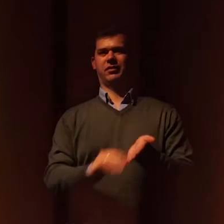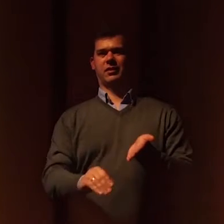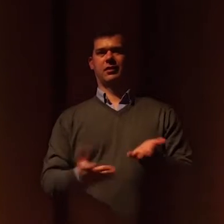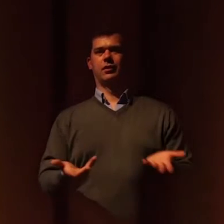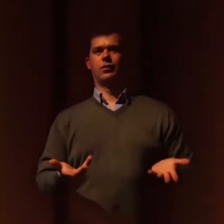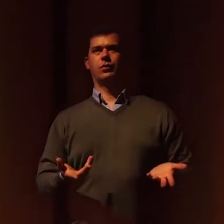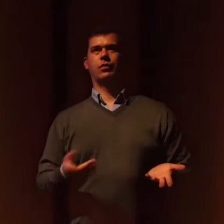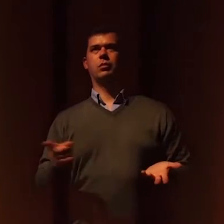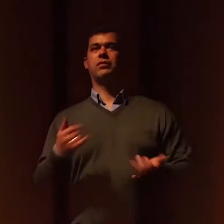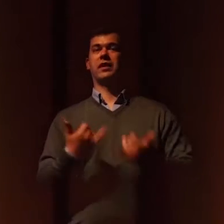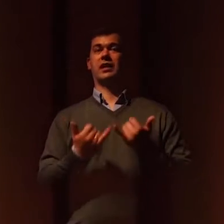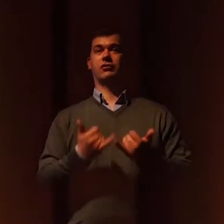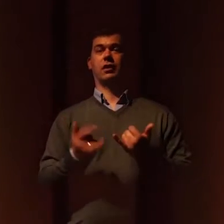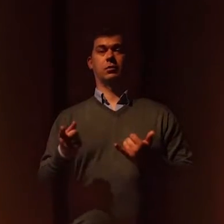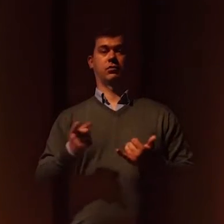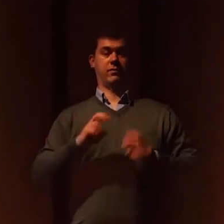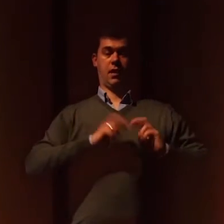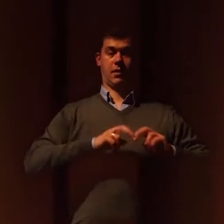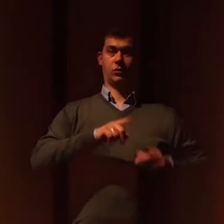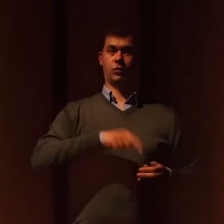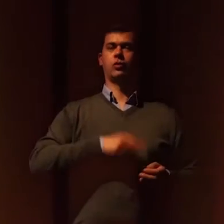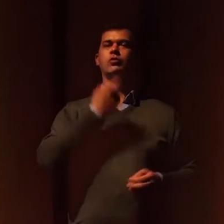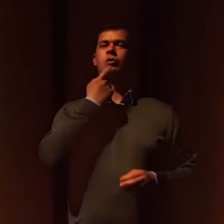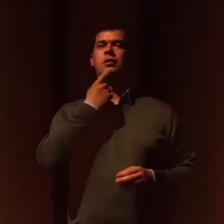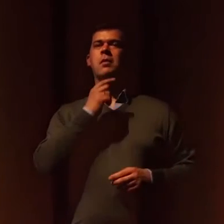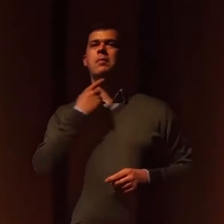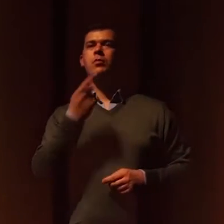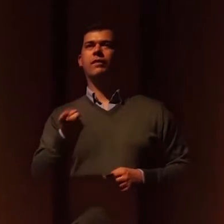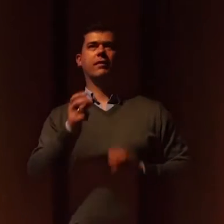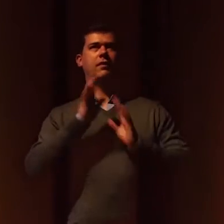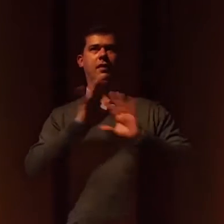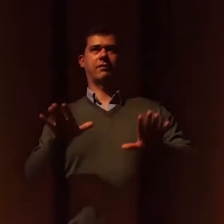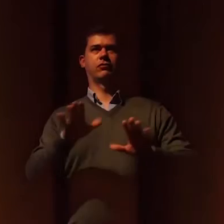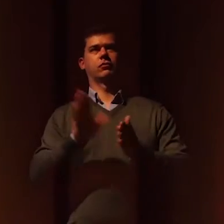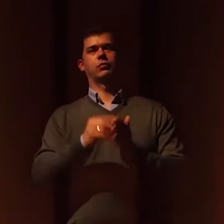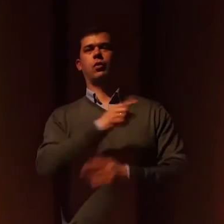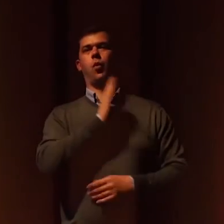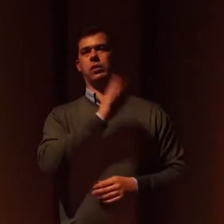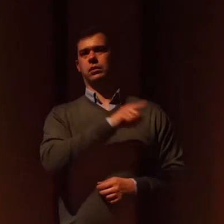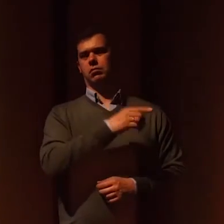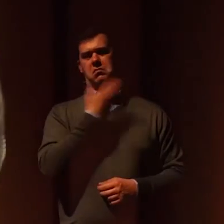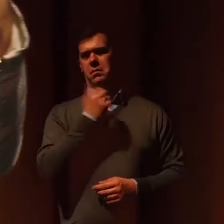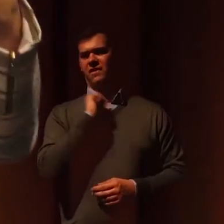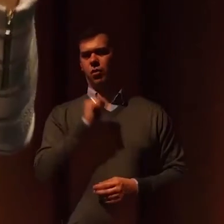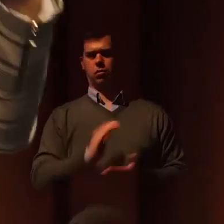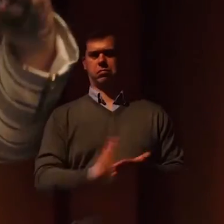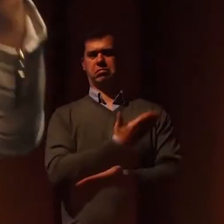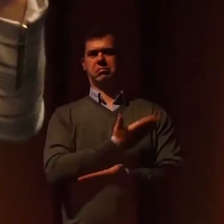sprawie No bo albo się nie penalizuje mowy nienawiści W ogóle na przykład w Stanach Zjednoczonych i